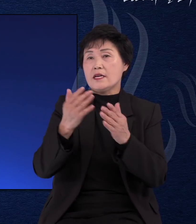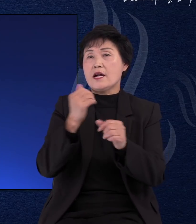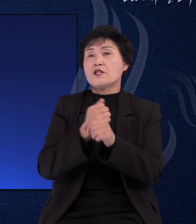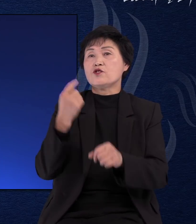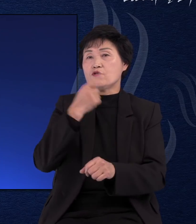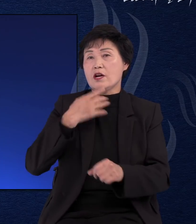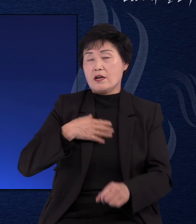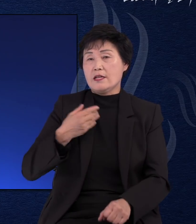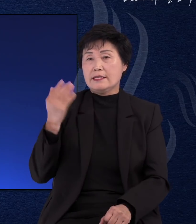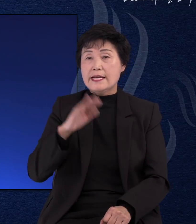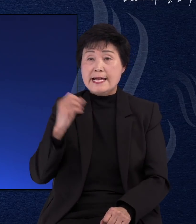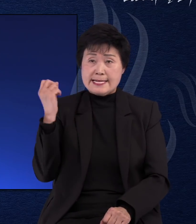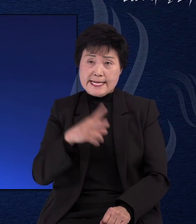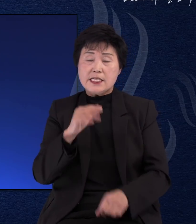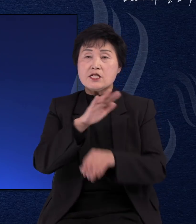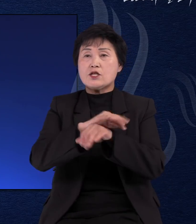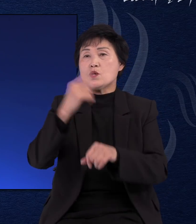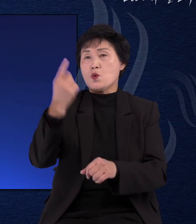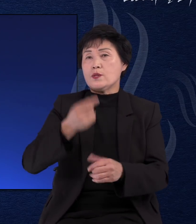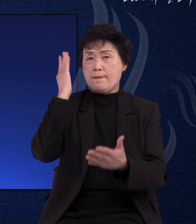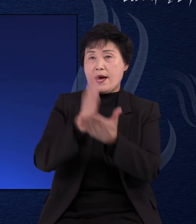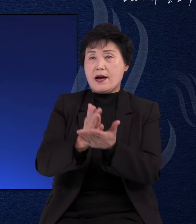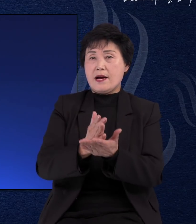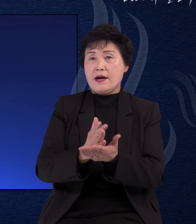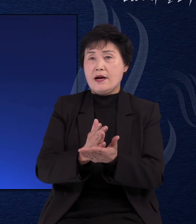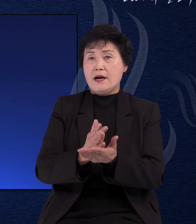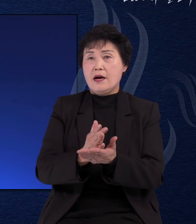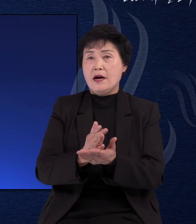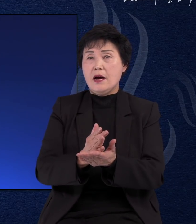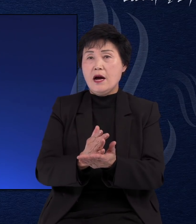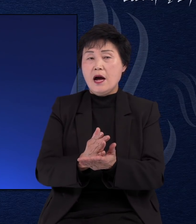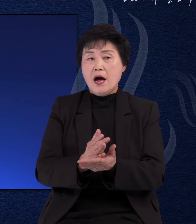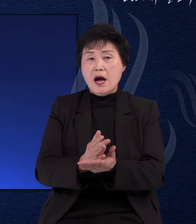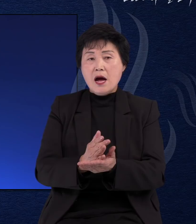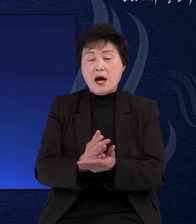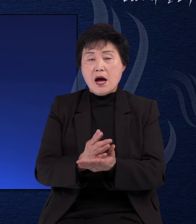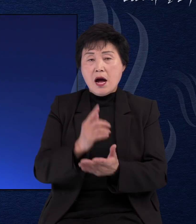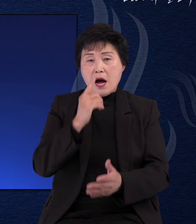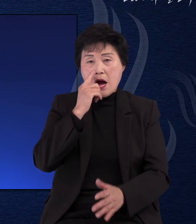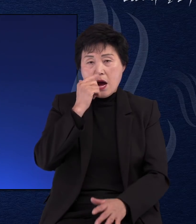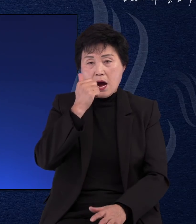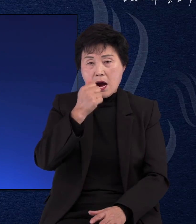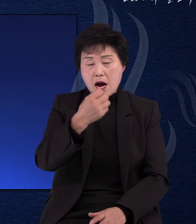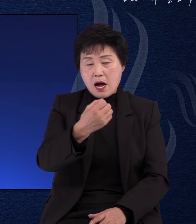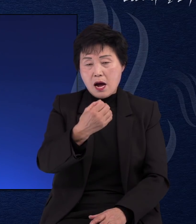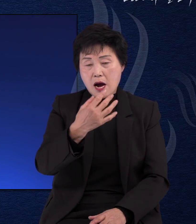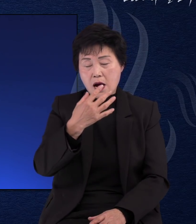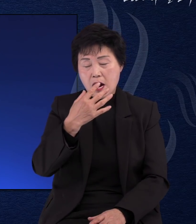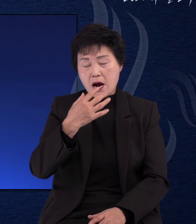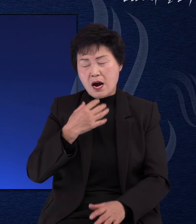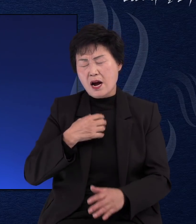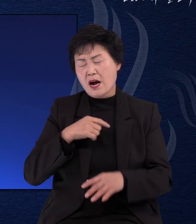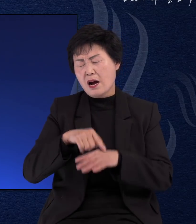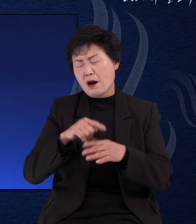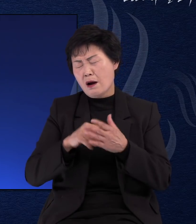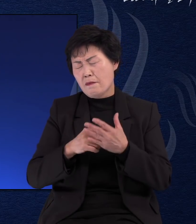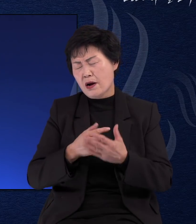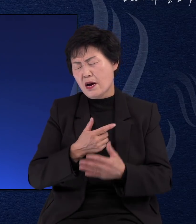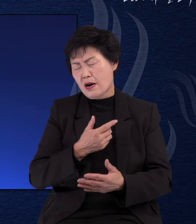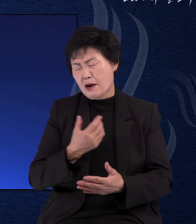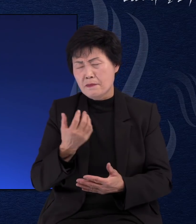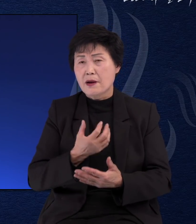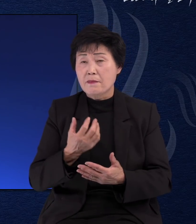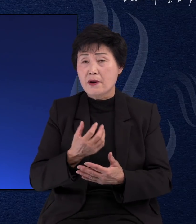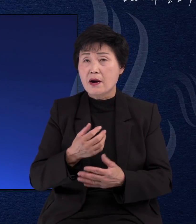다시는 시골로 내려오지 마라. 그 말을 듣고 마음이 얼마나 아프든지 팔이 부러지지는 당연히 않았겠죠.